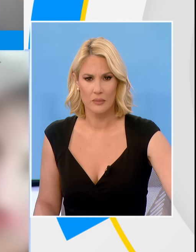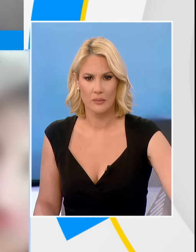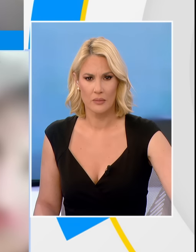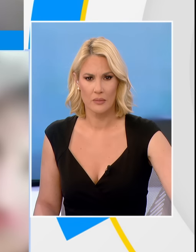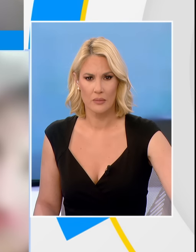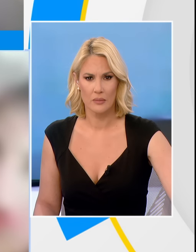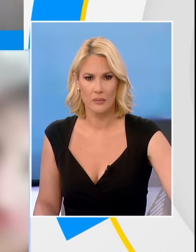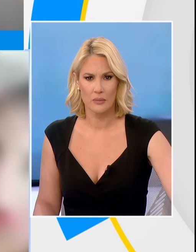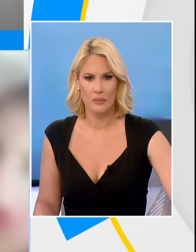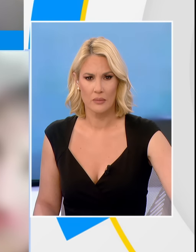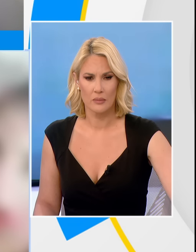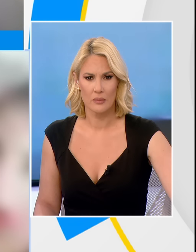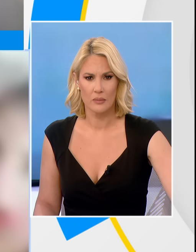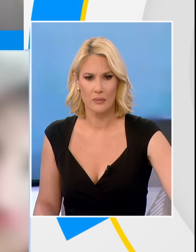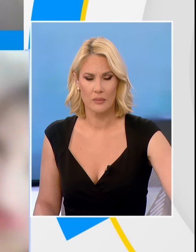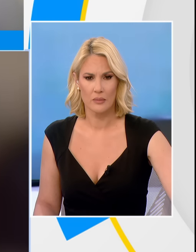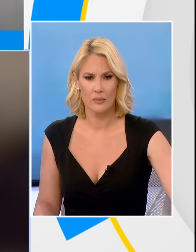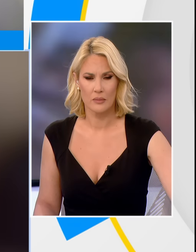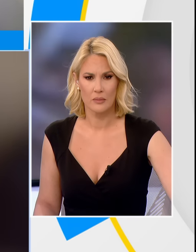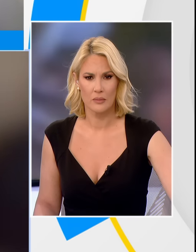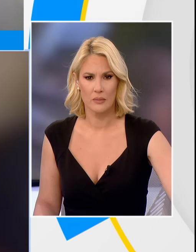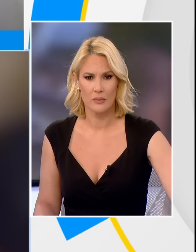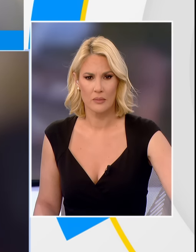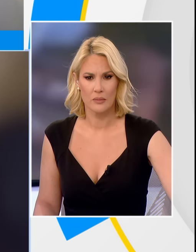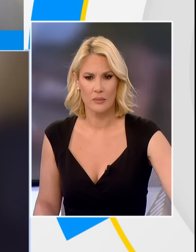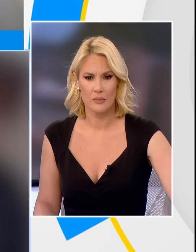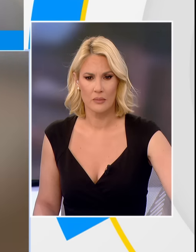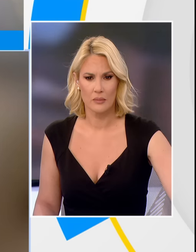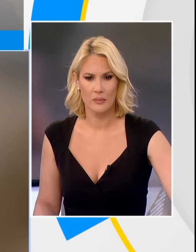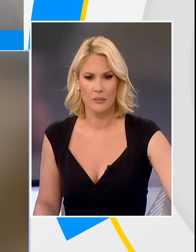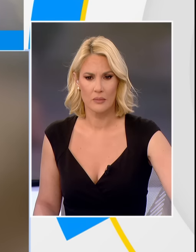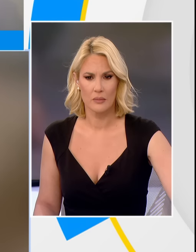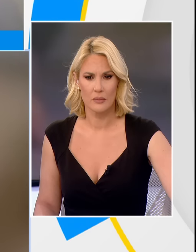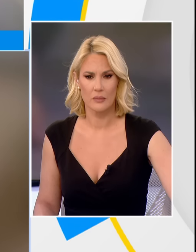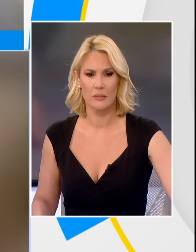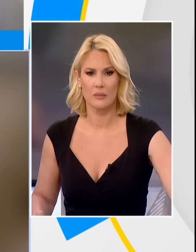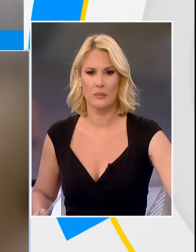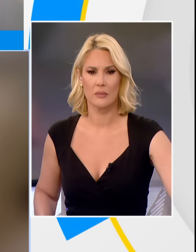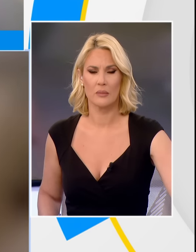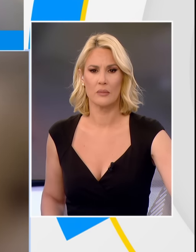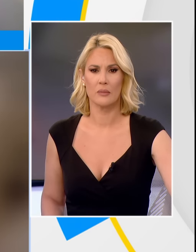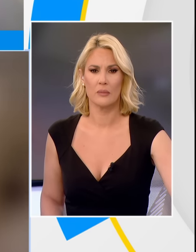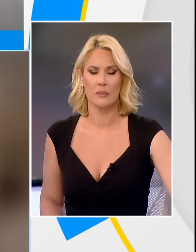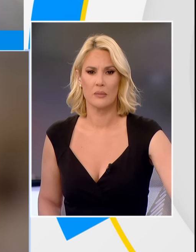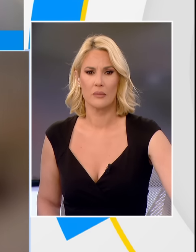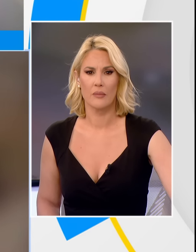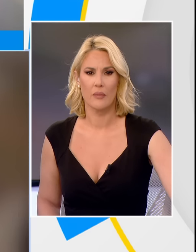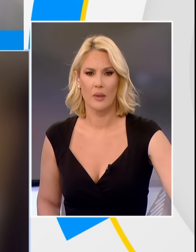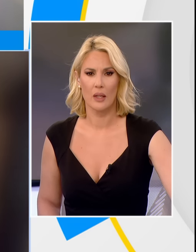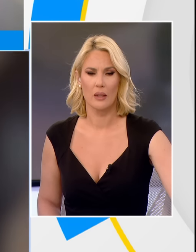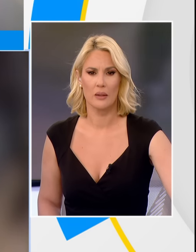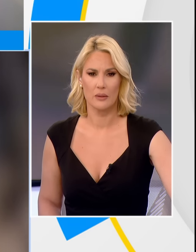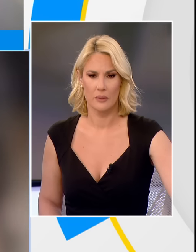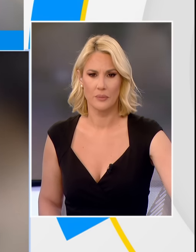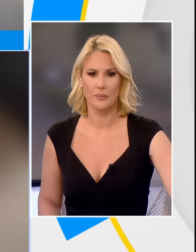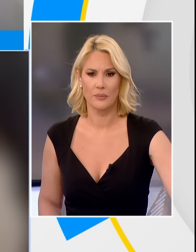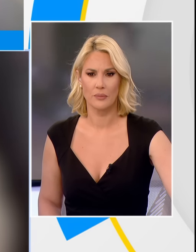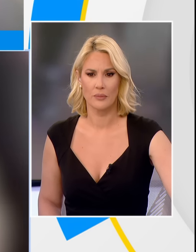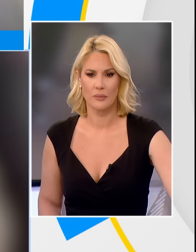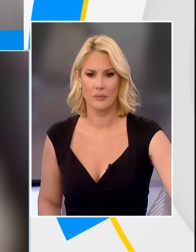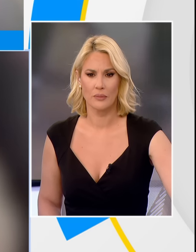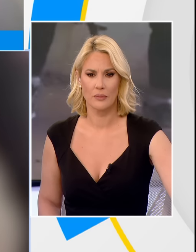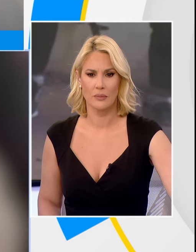βαθμό δημιουργεί όλο αυτό το πρόβλημα. Εάν οι Ισραηλοί, που κατά πάσα πιθανότητα αυτό θα γίνει, θα συνεχίσουν τις επιχειρήσεις τους στη